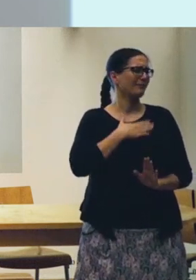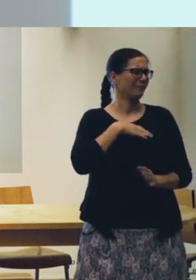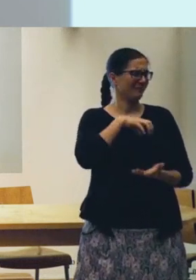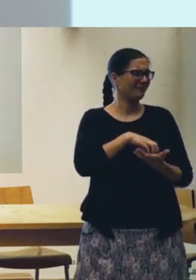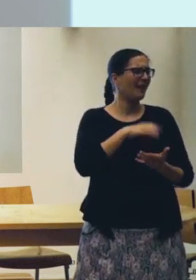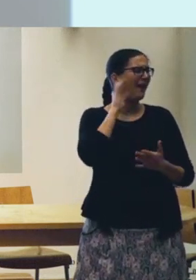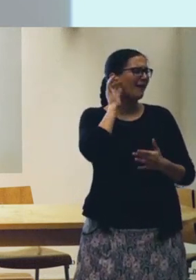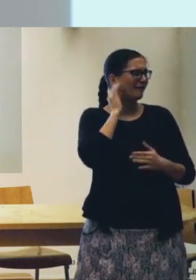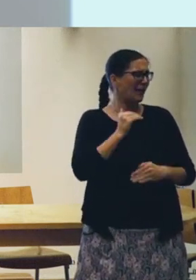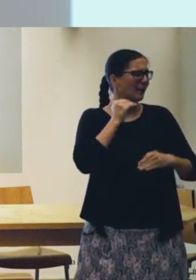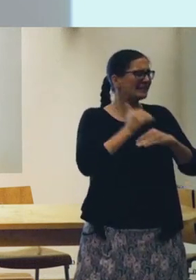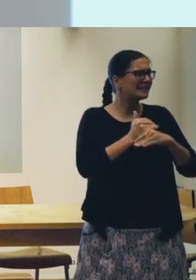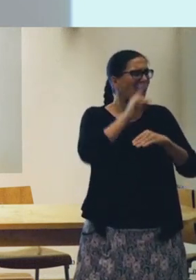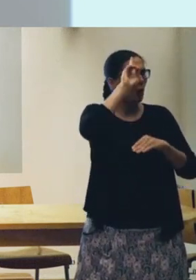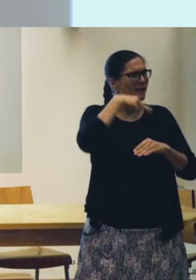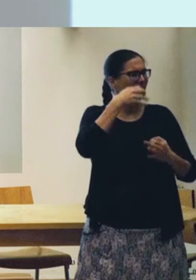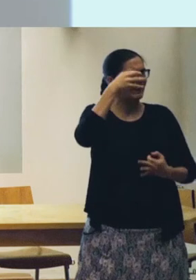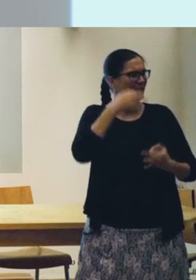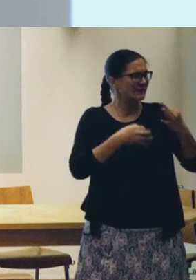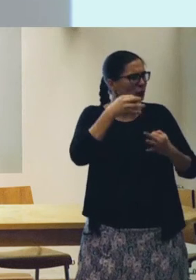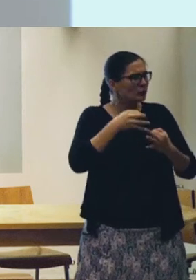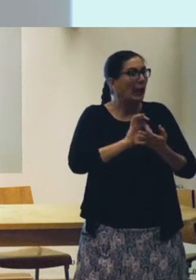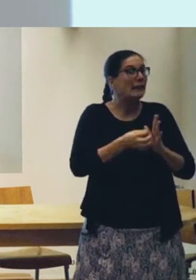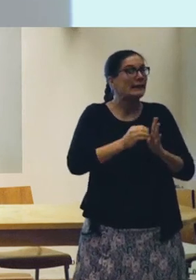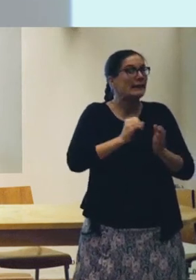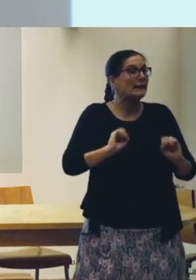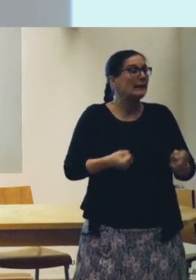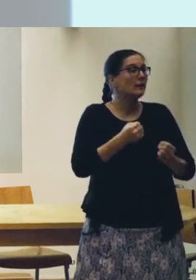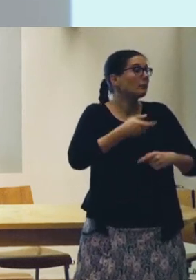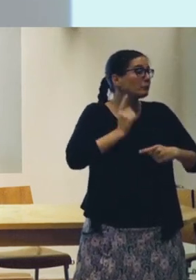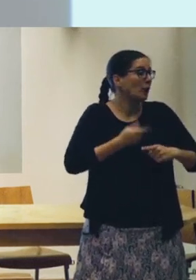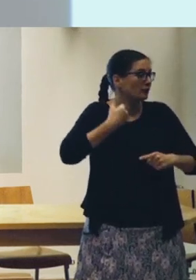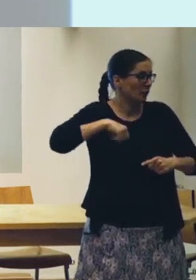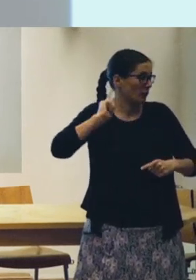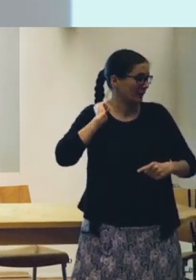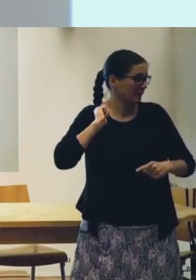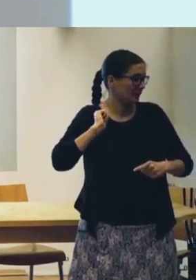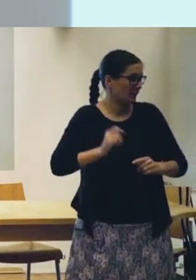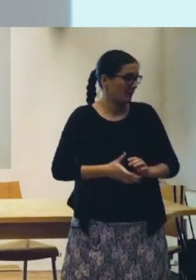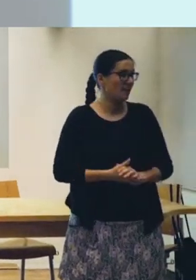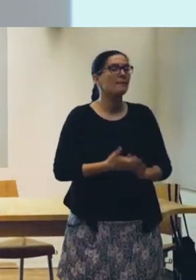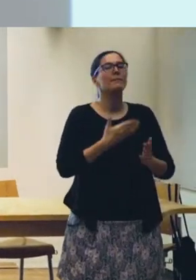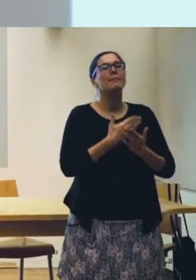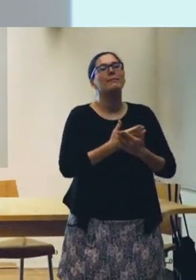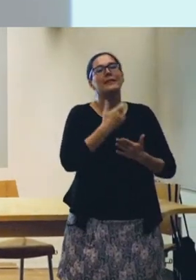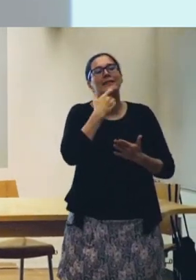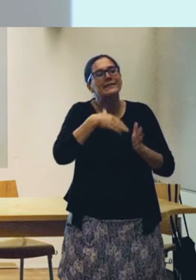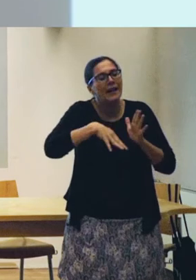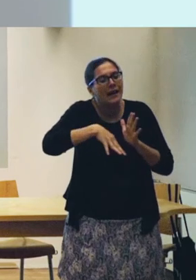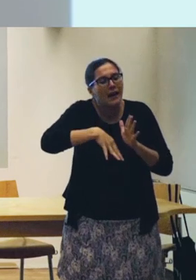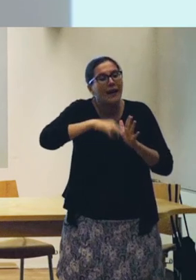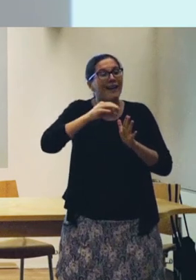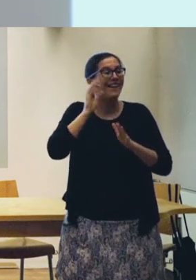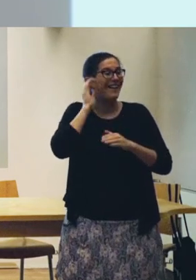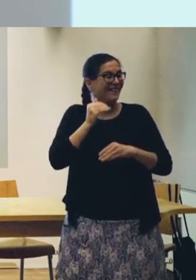začal přesně před rokem a Vlastně já jsem prostě chtěla zjistit, co to je